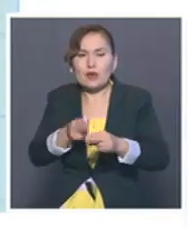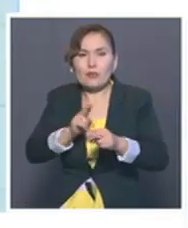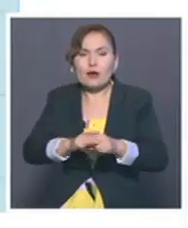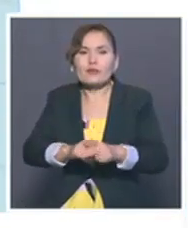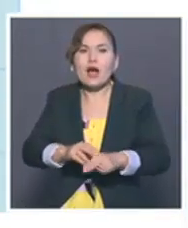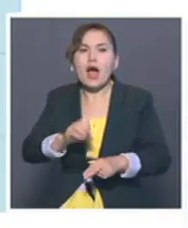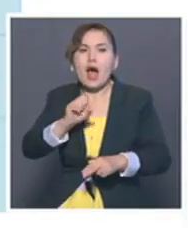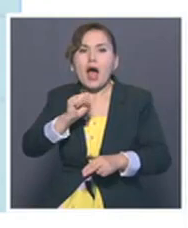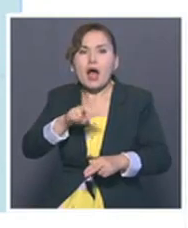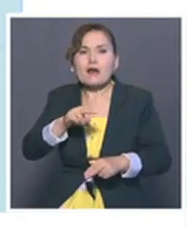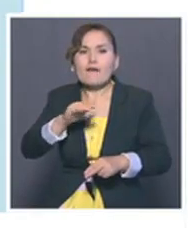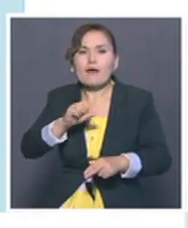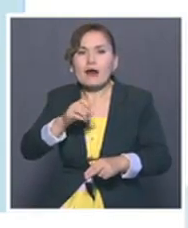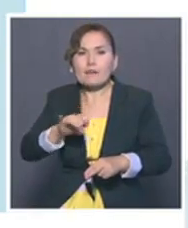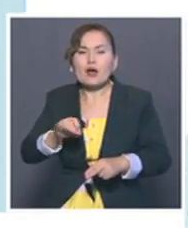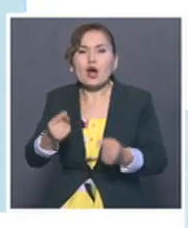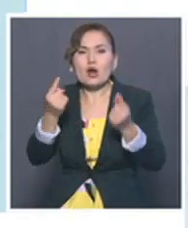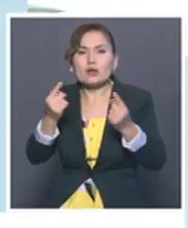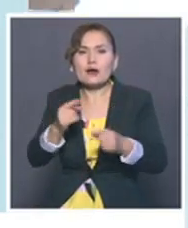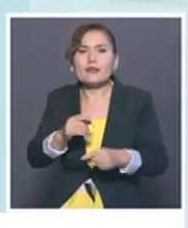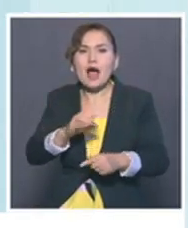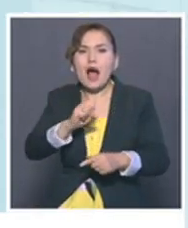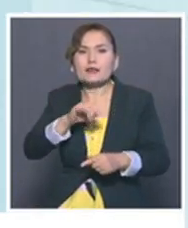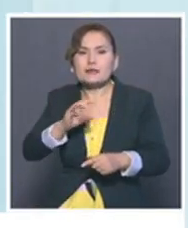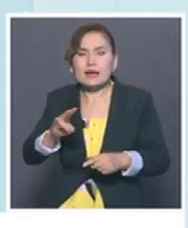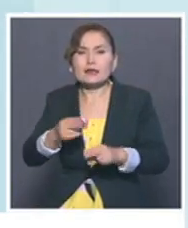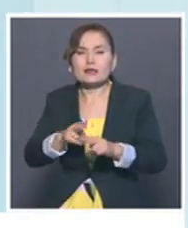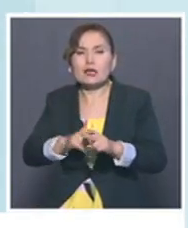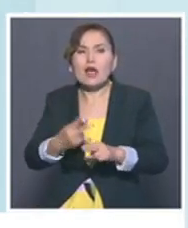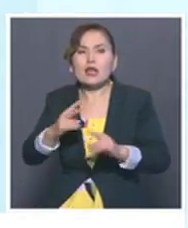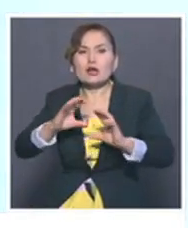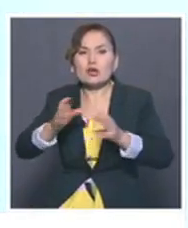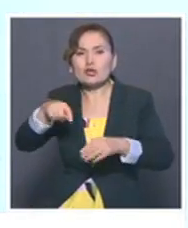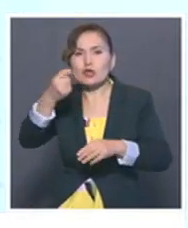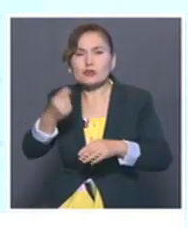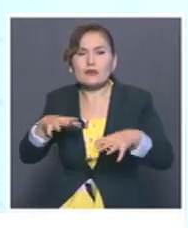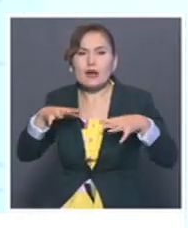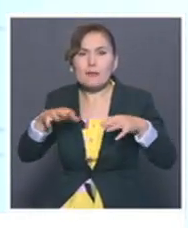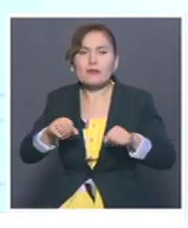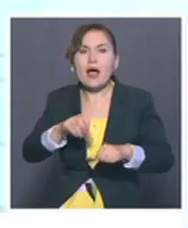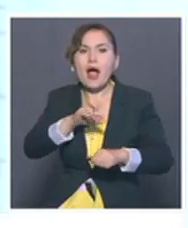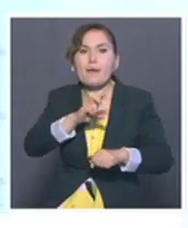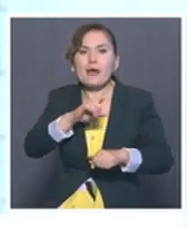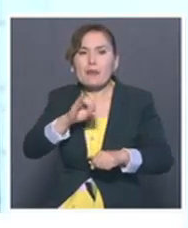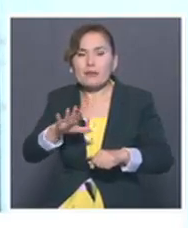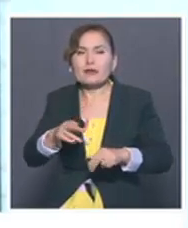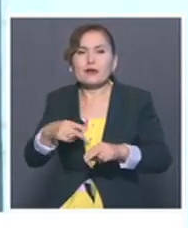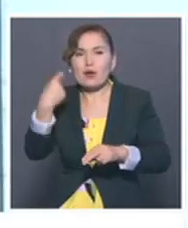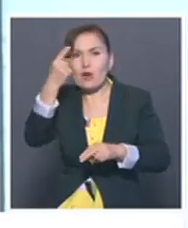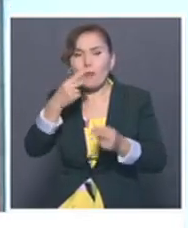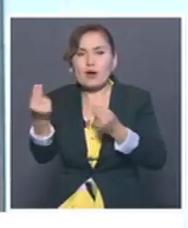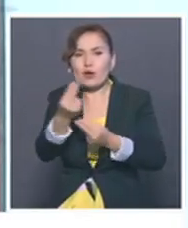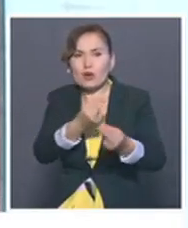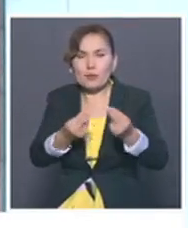ғасыр ойшылы Әл-Фараби, ұлы ағартушы Ыбырай Алтынсарин және екінші дүниежүзілік соғыстың батыры Султан Баймағанбетовтің де бейнелерін